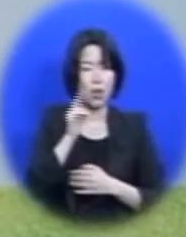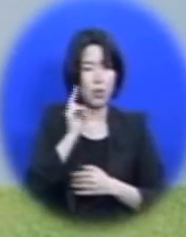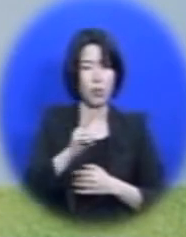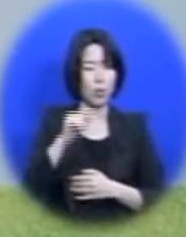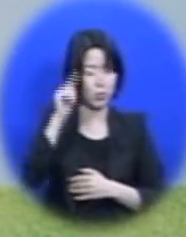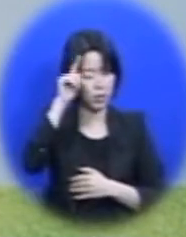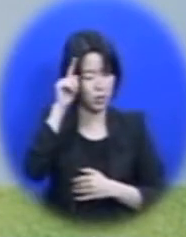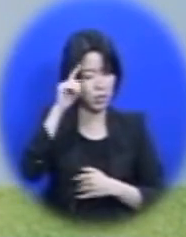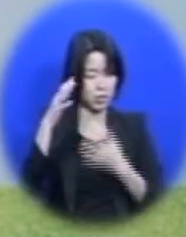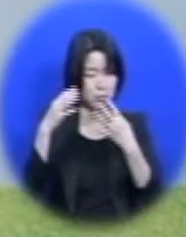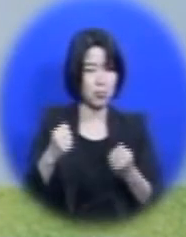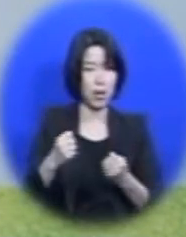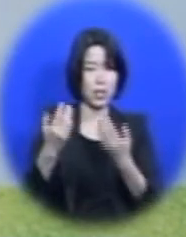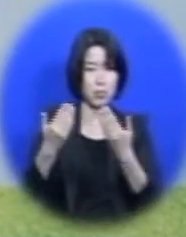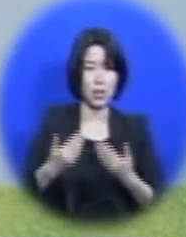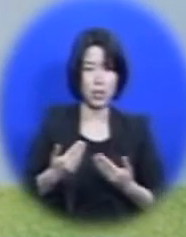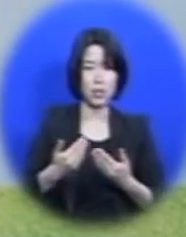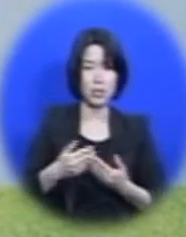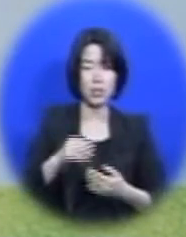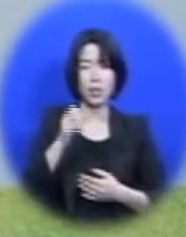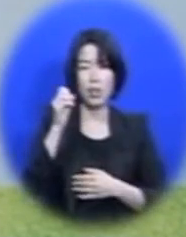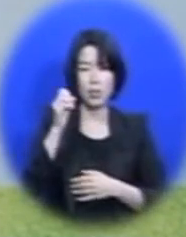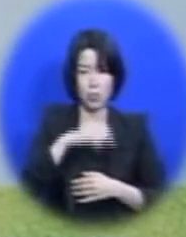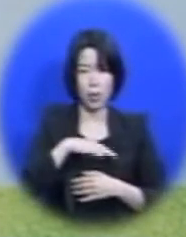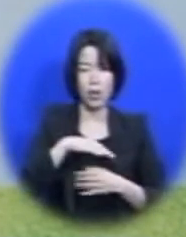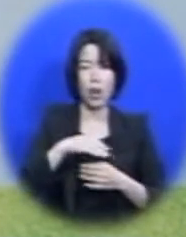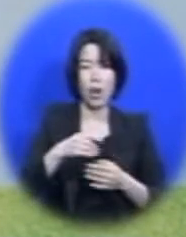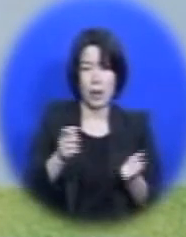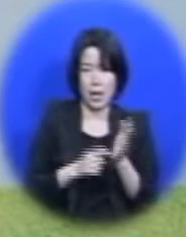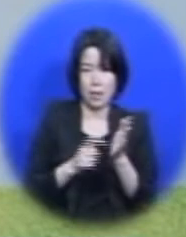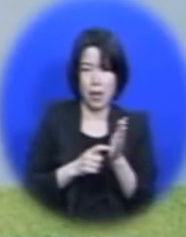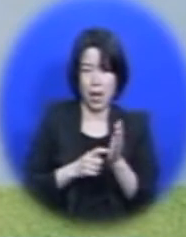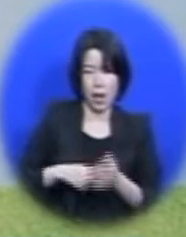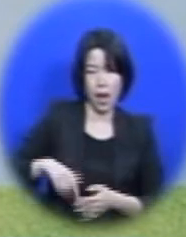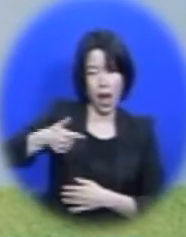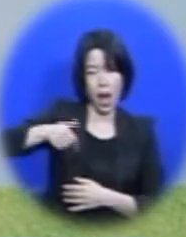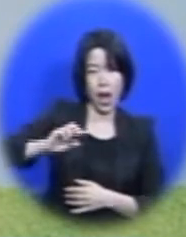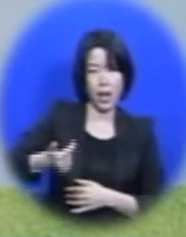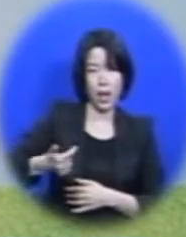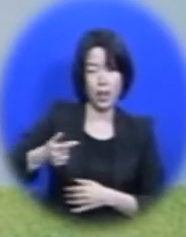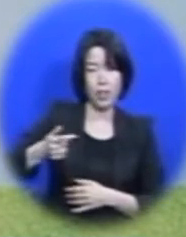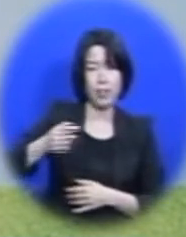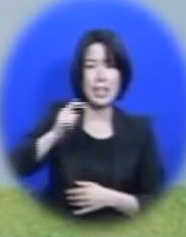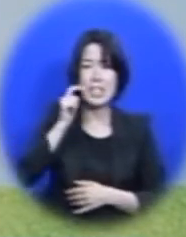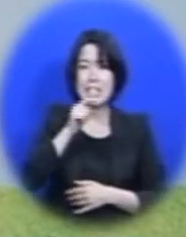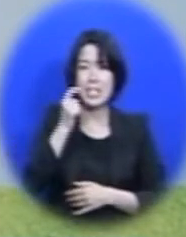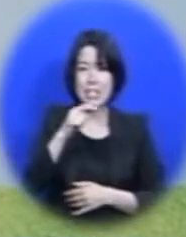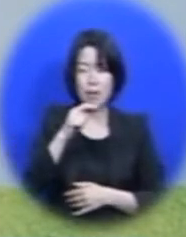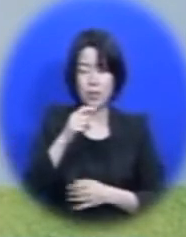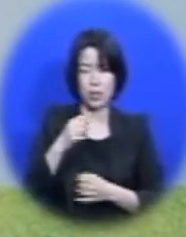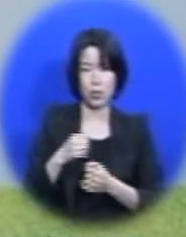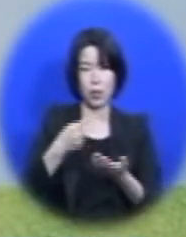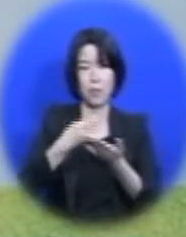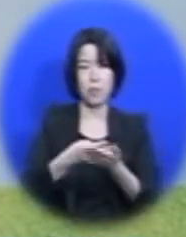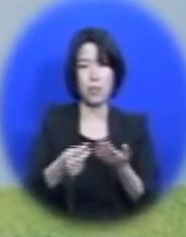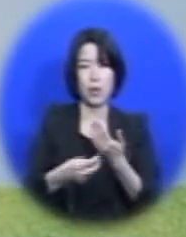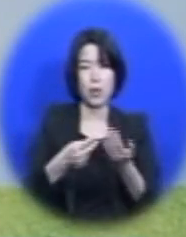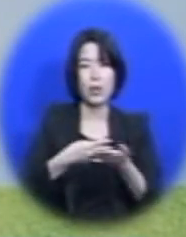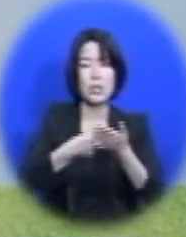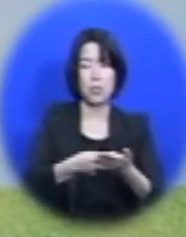너무너무 스트레스를 받다 보니까 그만 급성간염으로 병원에 입원까지 했습니다. 병원에 입원을 해서 그